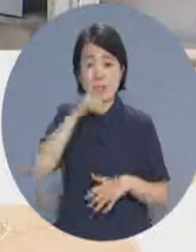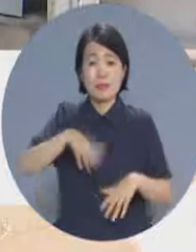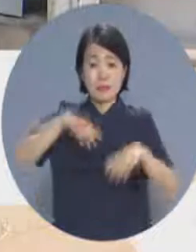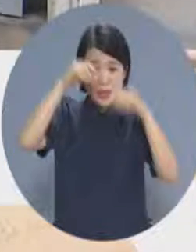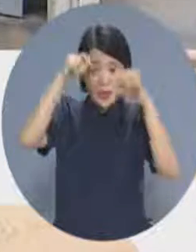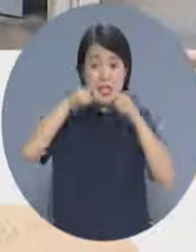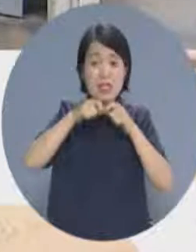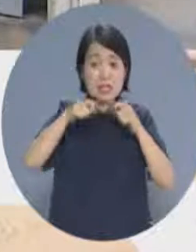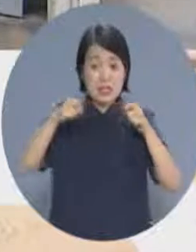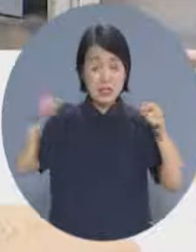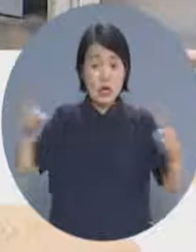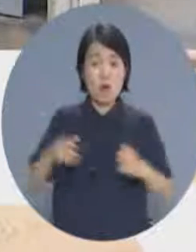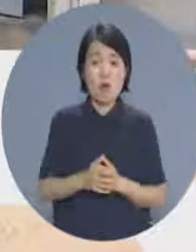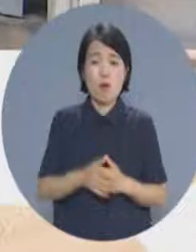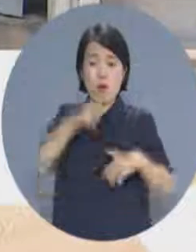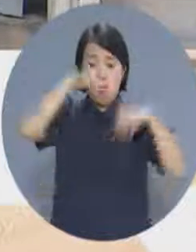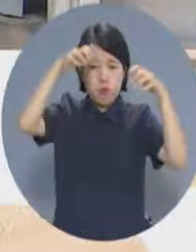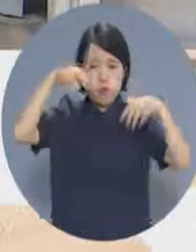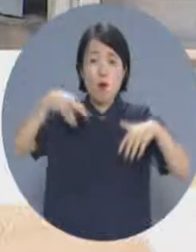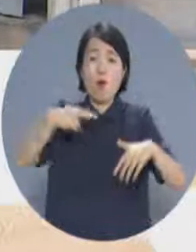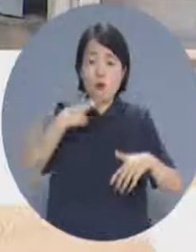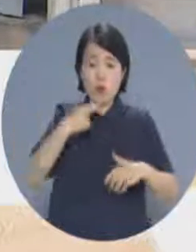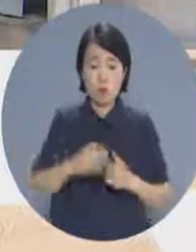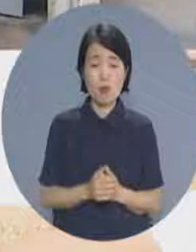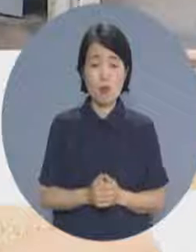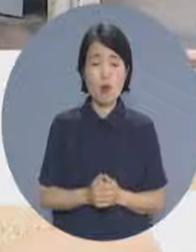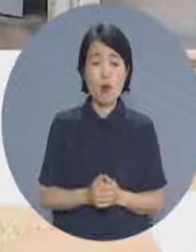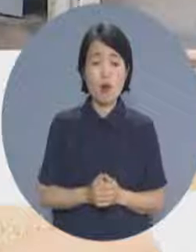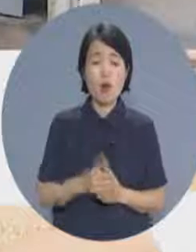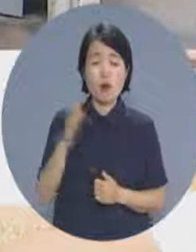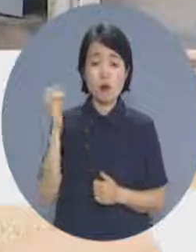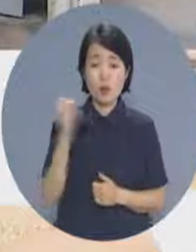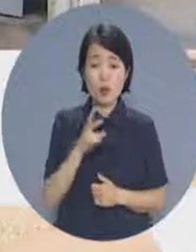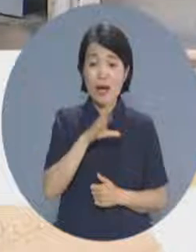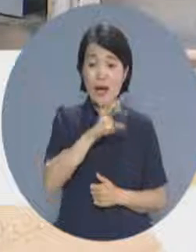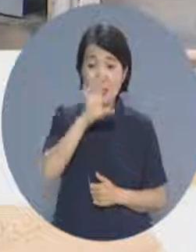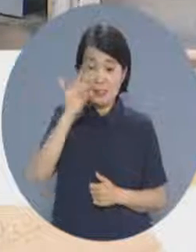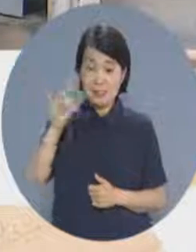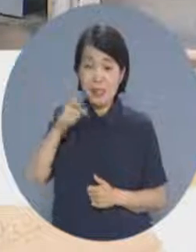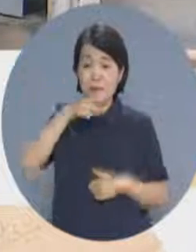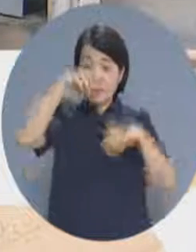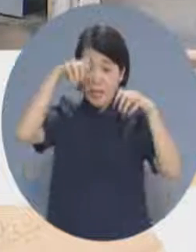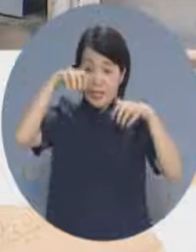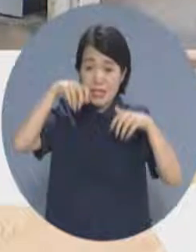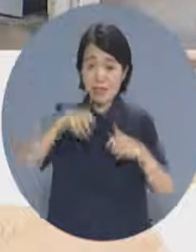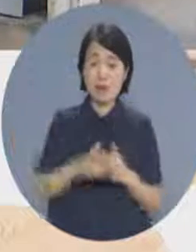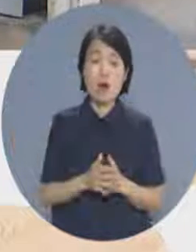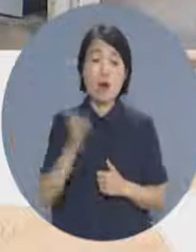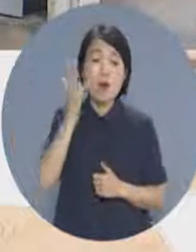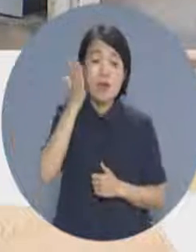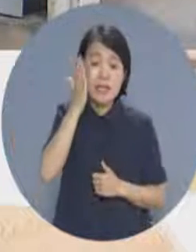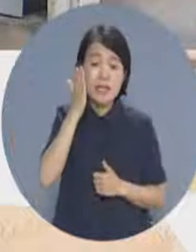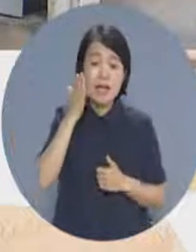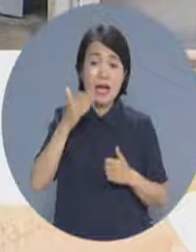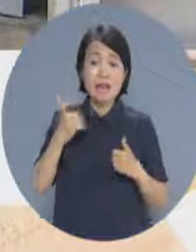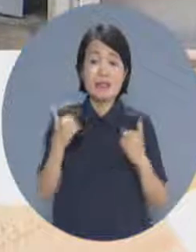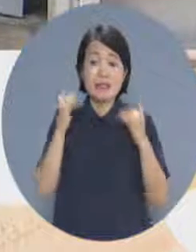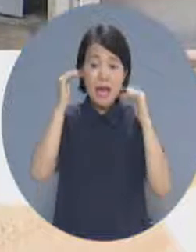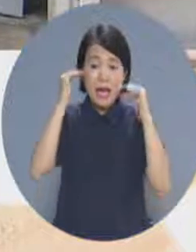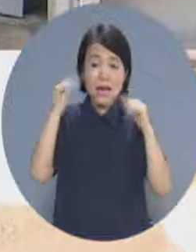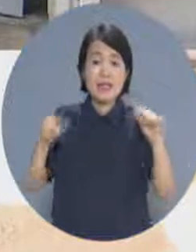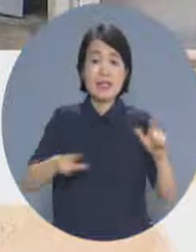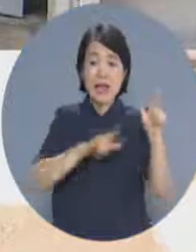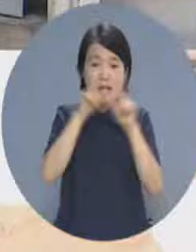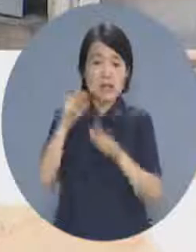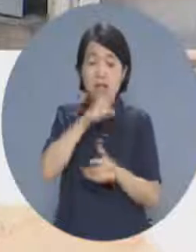길었고 폭우는 내리지 않았고 더군다나 이게 간헐적으로 비가 내리면서 모기가 생장하기 좋은